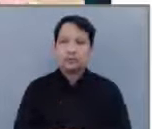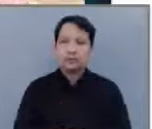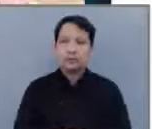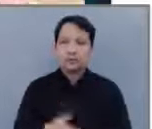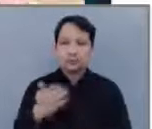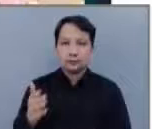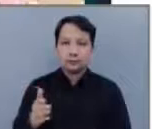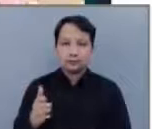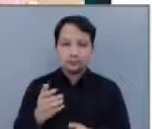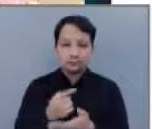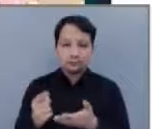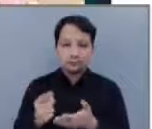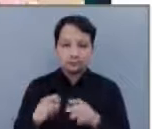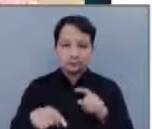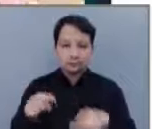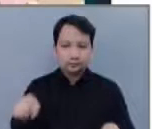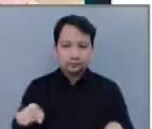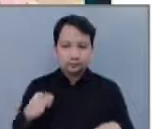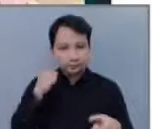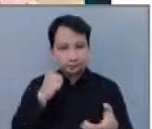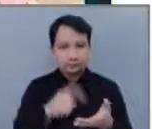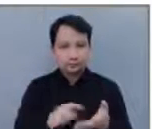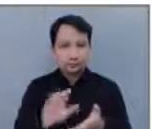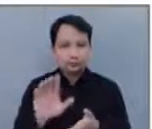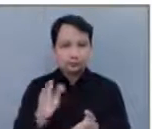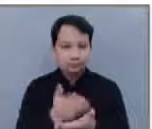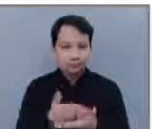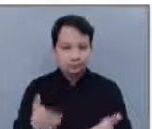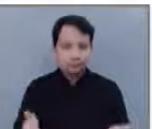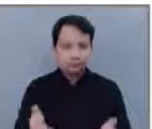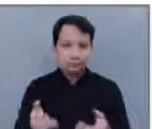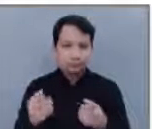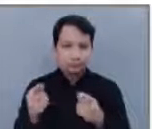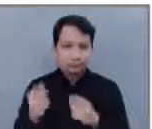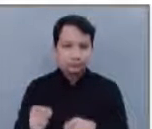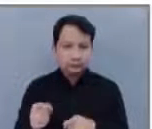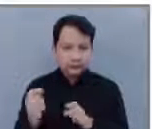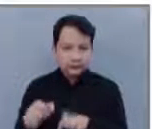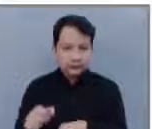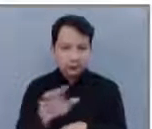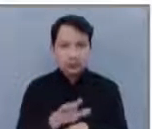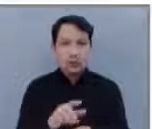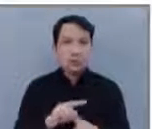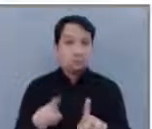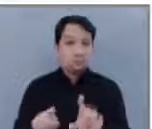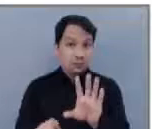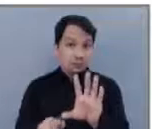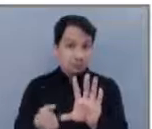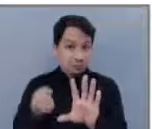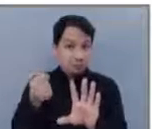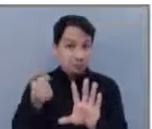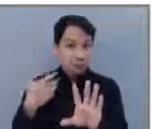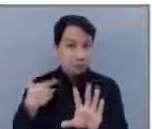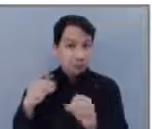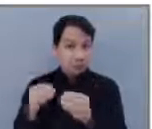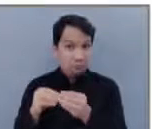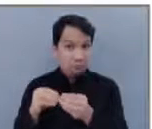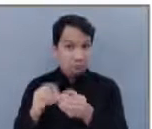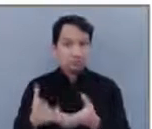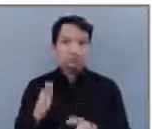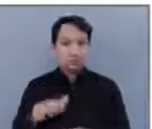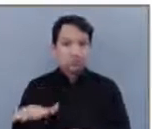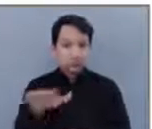may iba't ibang recognition at Thanksgiving events. But wait, there's more! Alam nyo bang sa buong buwan ng